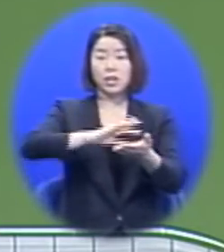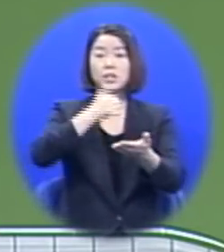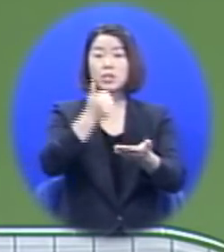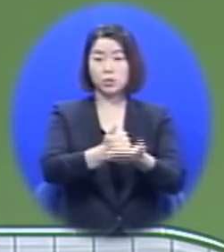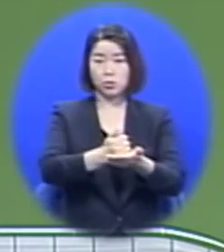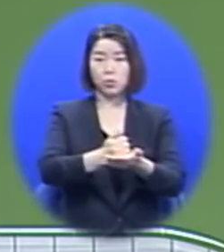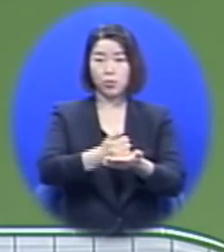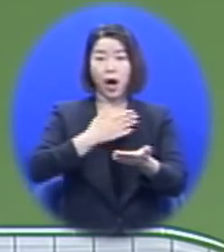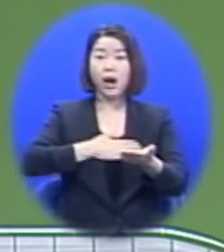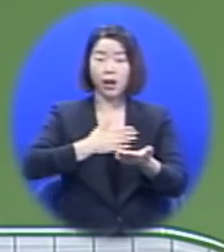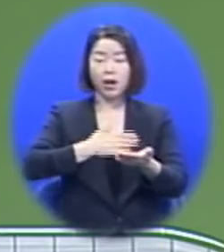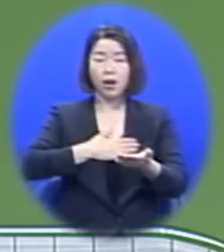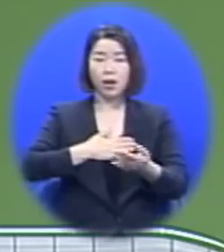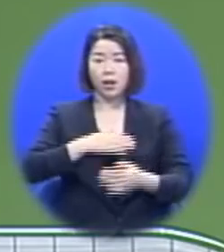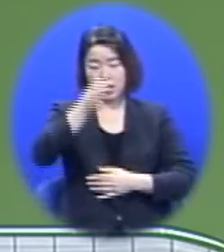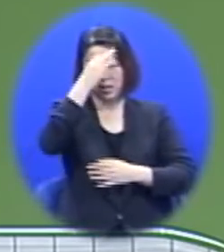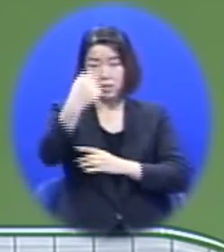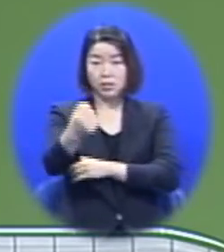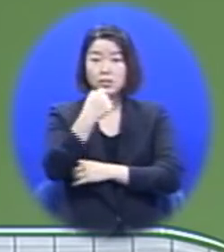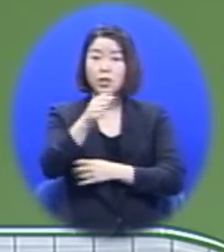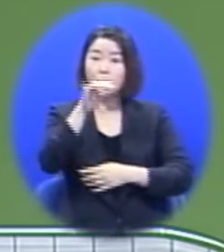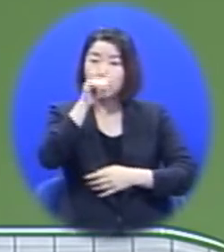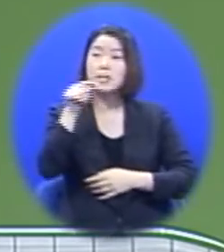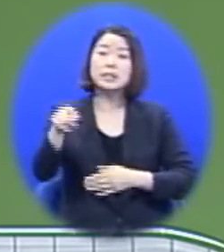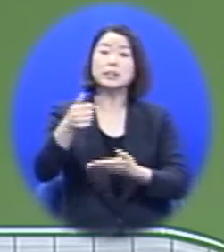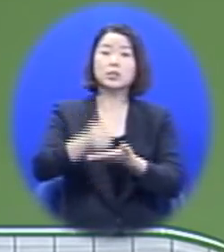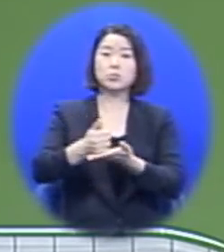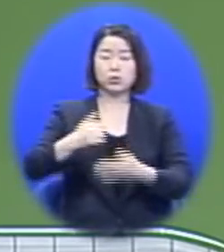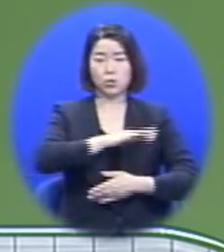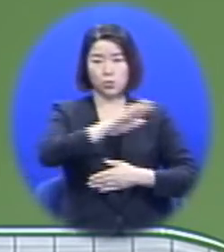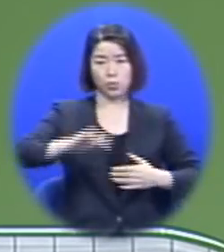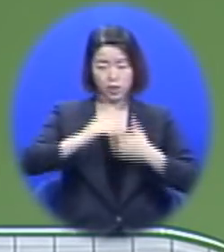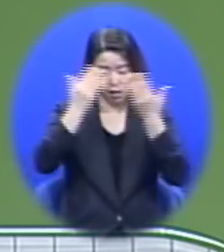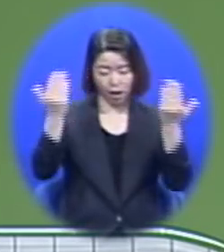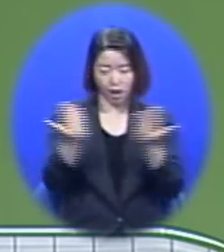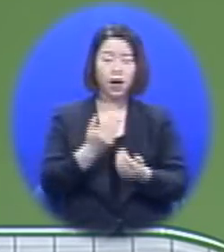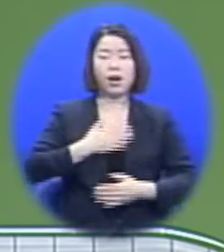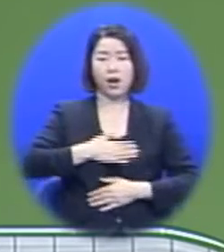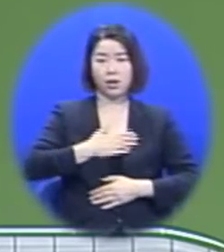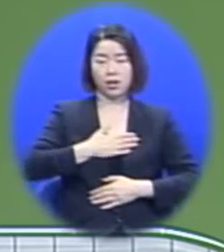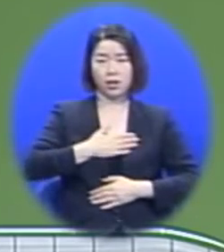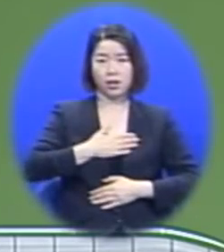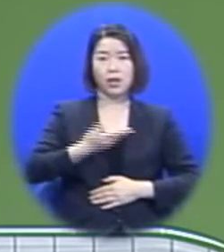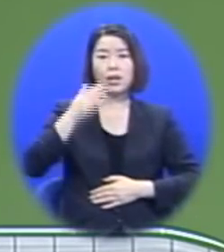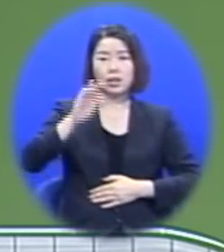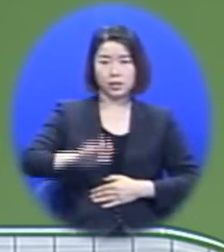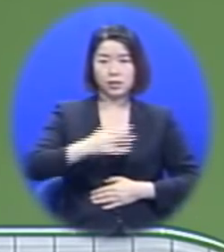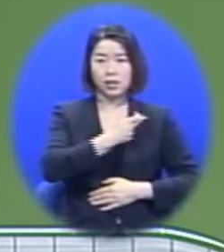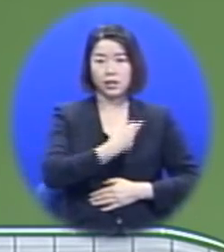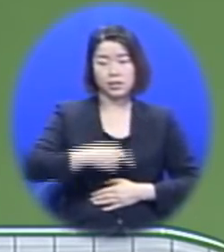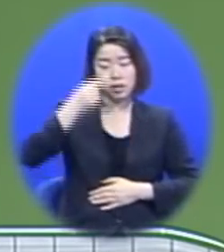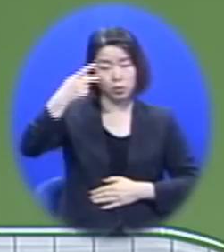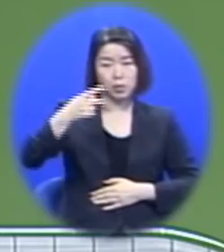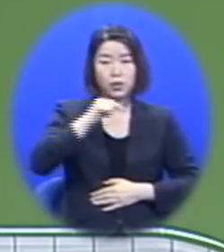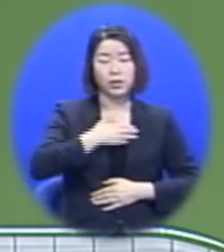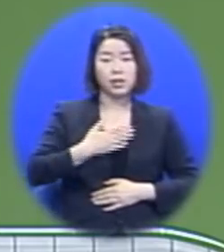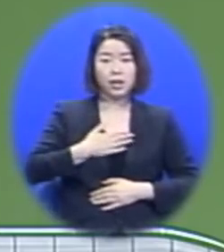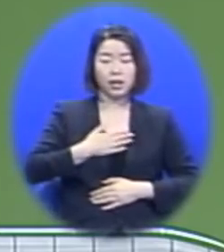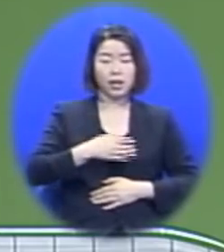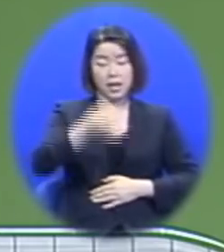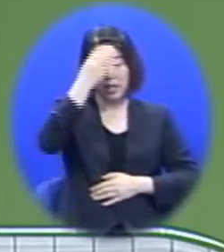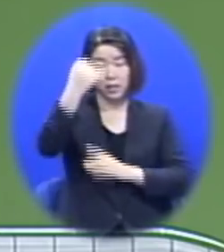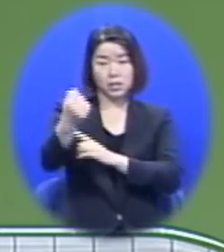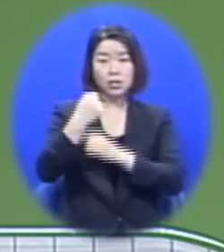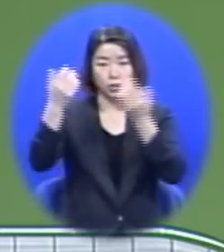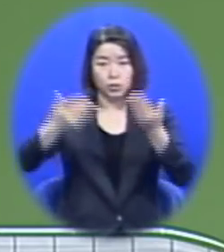아닙니까? 능력이 있는 그분, 우리 다 알아요. 그런데 사도 바울은 내가 능력 주시는 자를